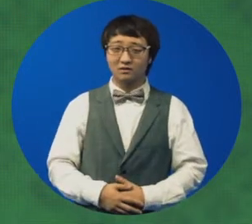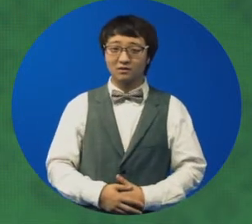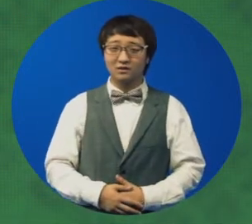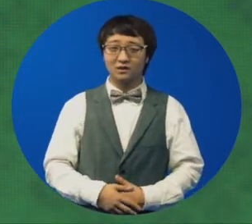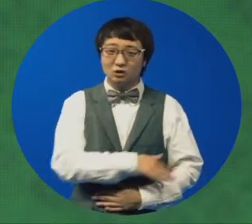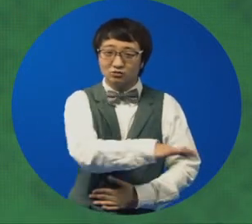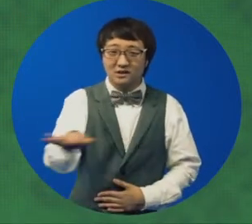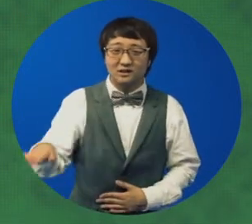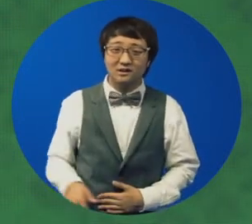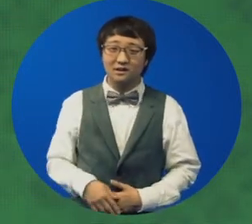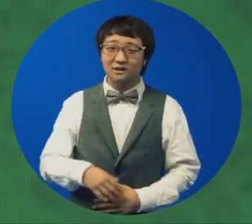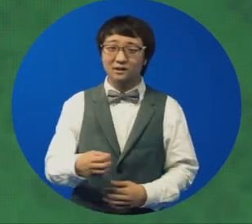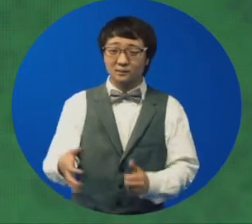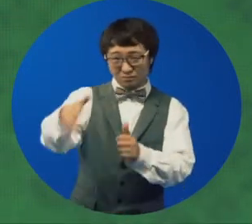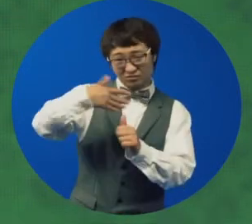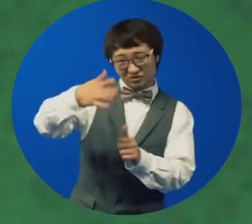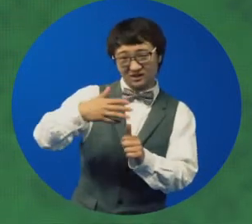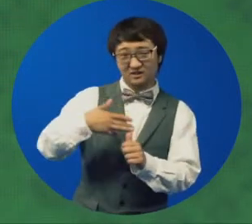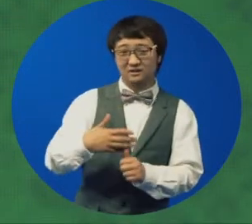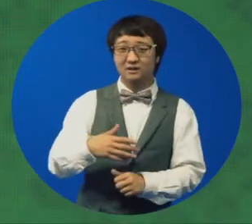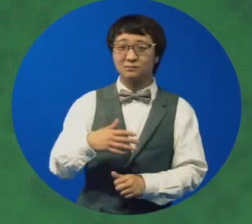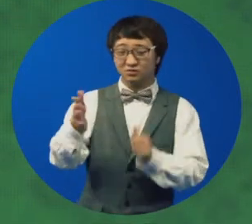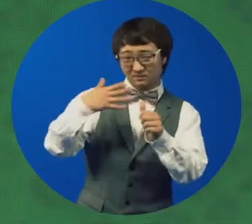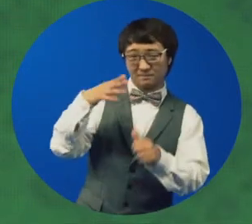우리를 부르신 그 부르심 앞에서